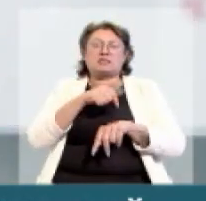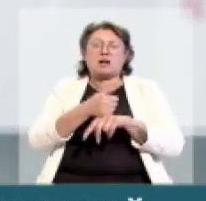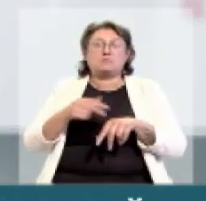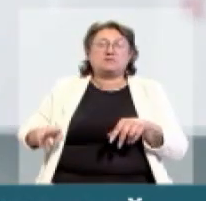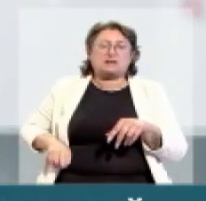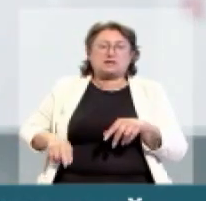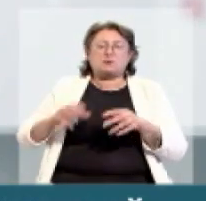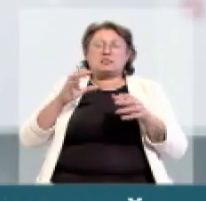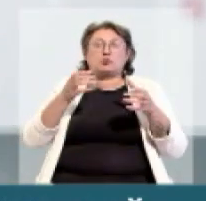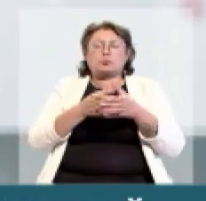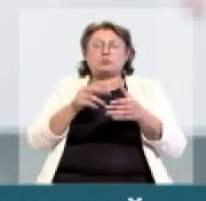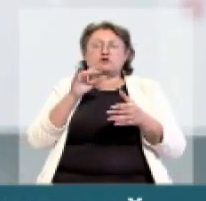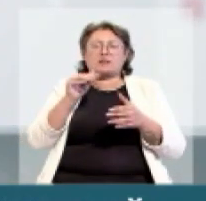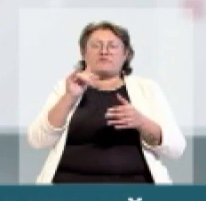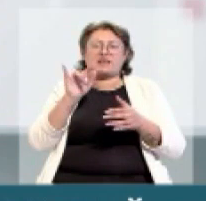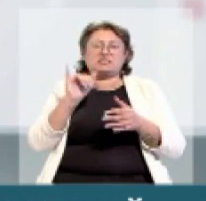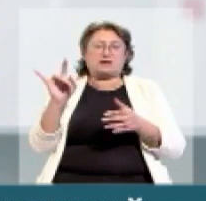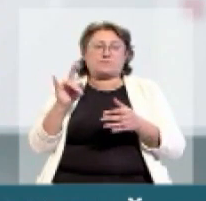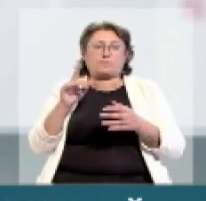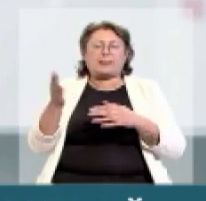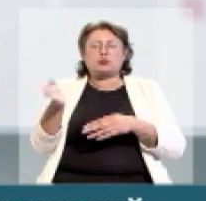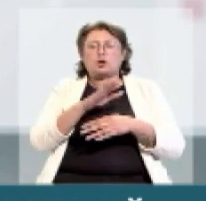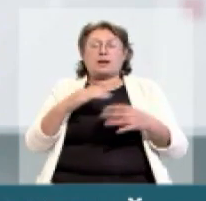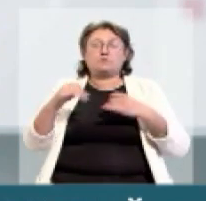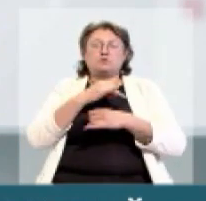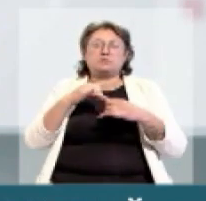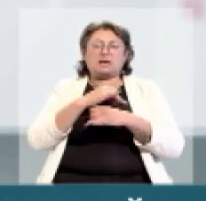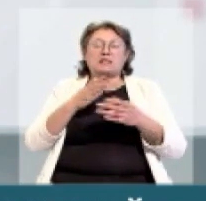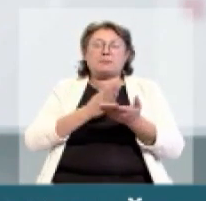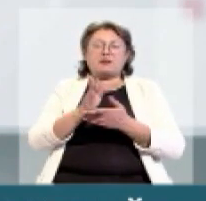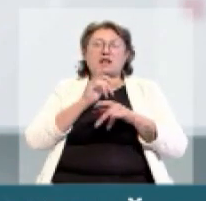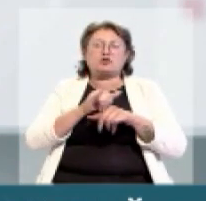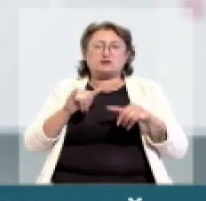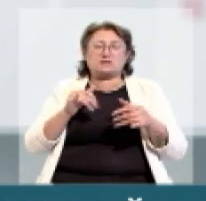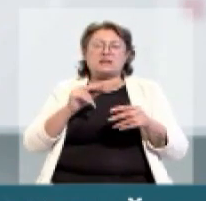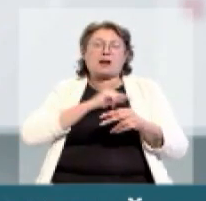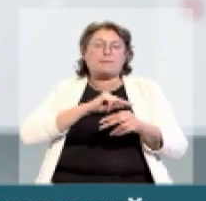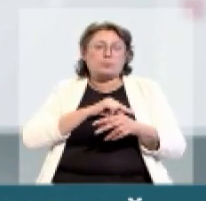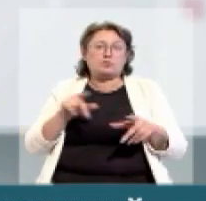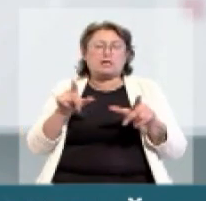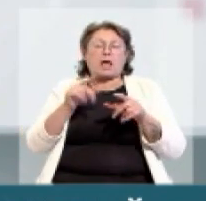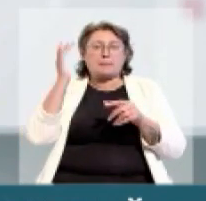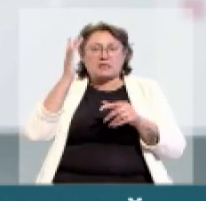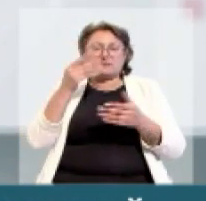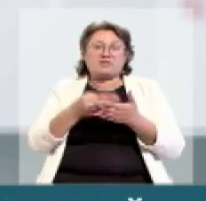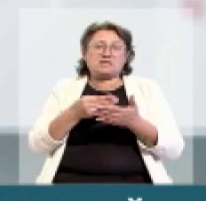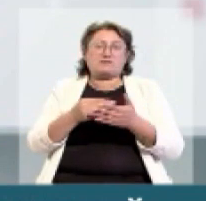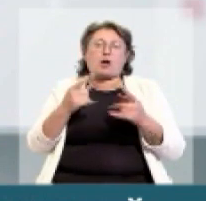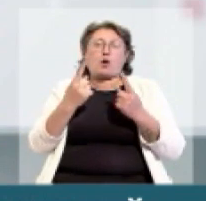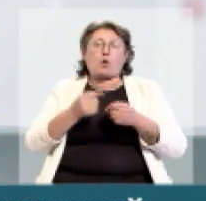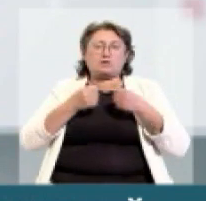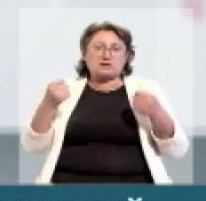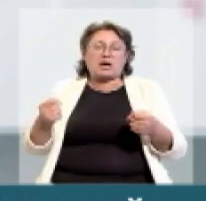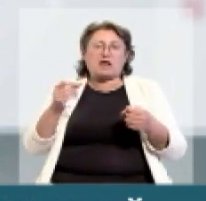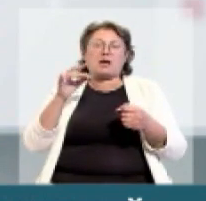генеральным директором «Ситигрупп» Джейн Фрейзер. Стороны обсудили направление расширения сферы деятельности американского финансового